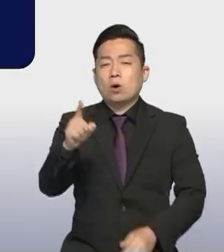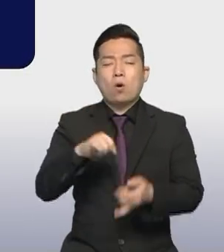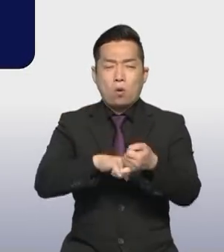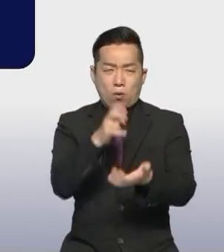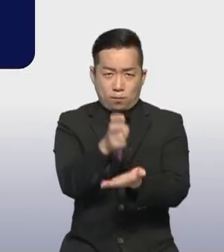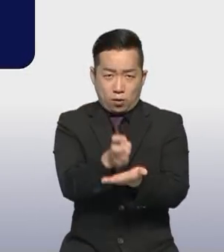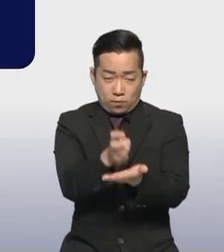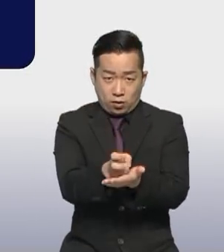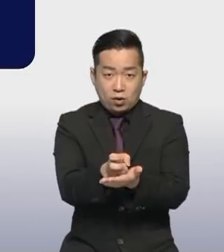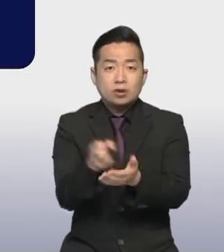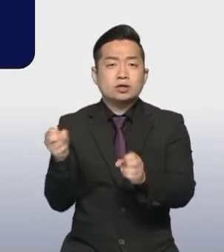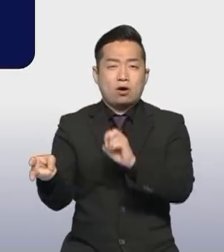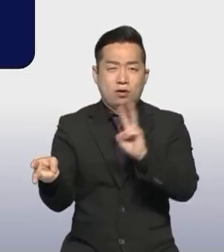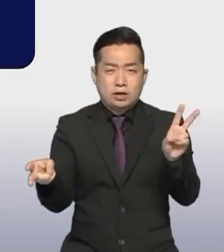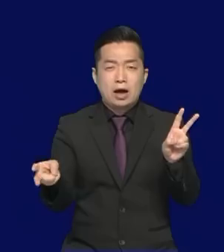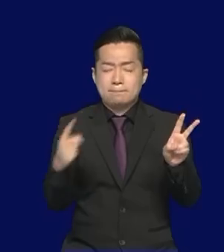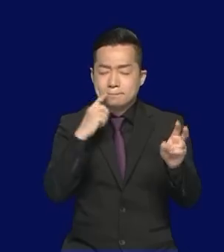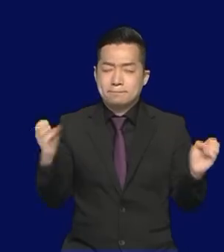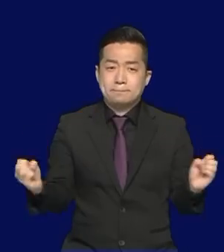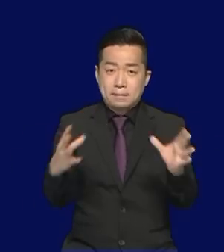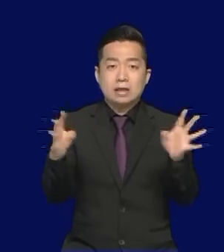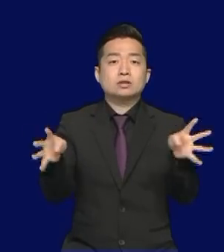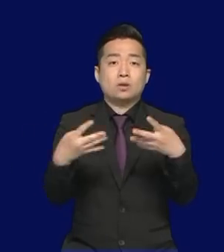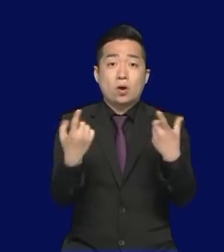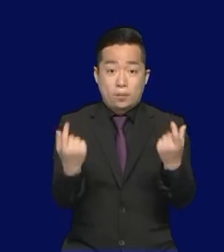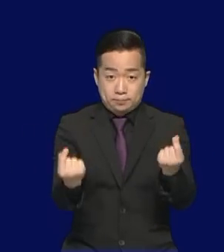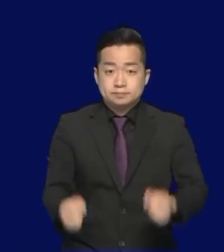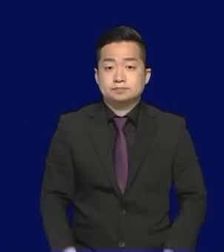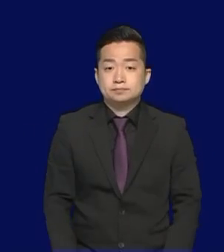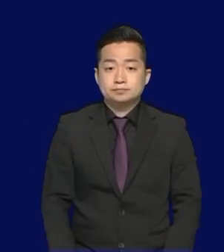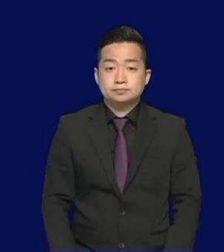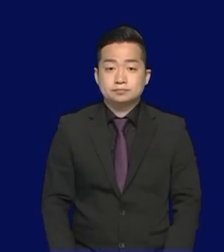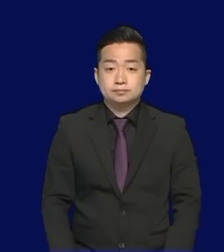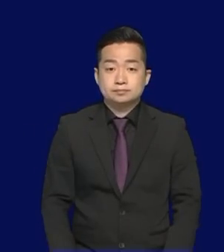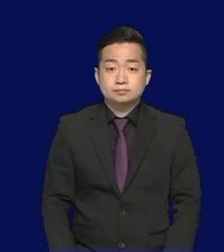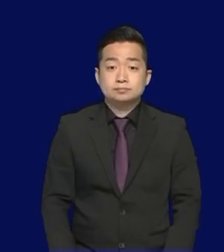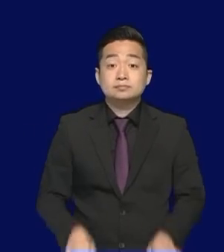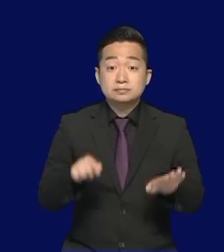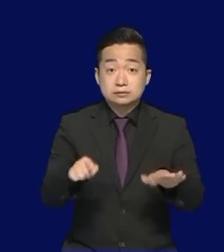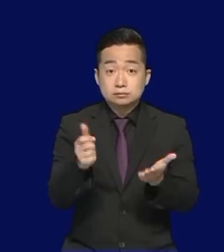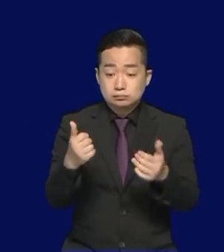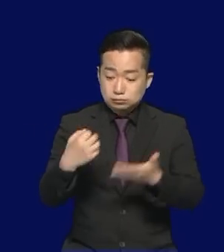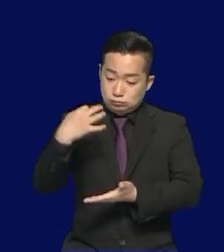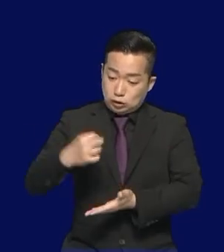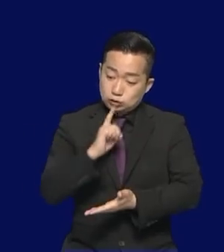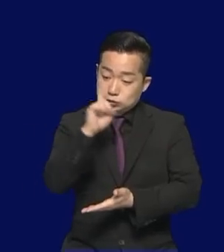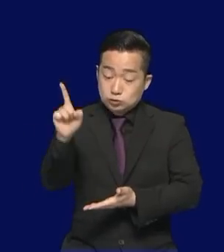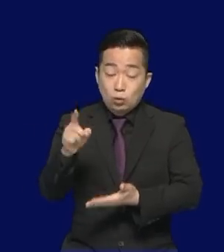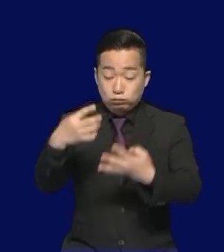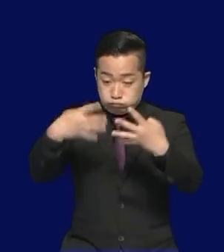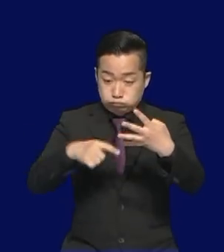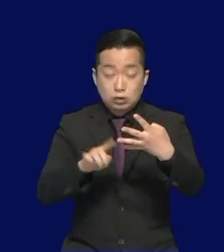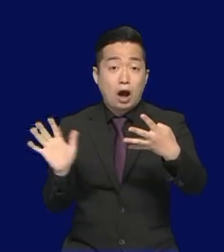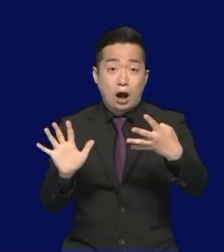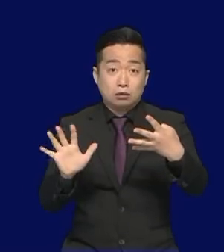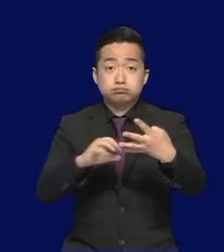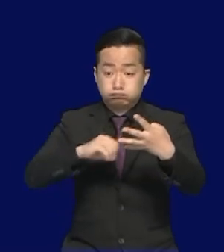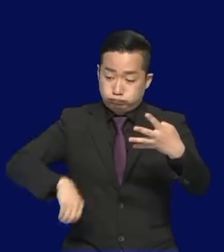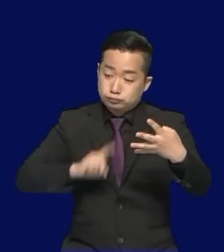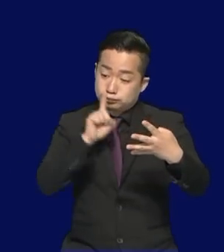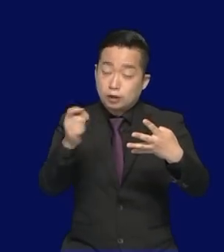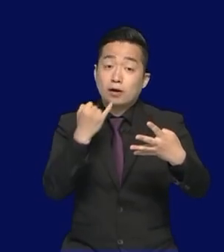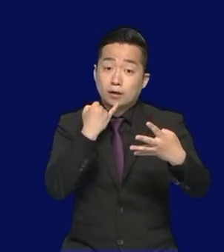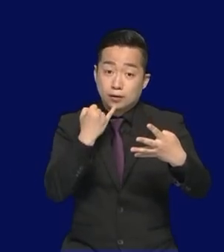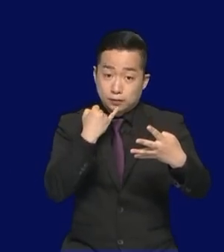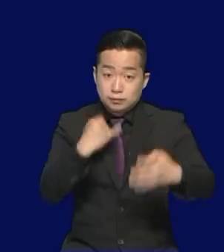목소리는 여야할 것 없이 나왔습니다. 김 의원은 가상화폐는 재산신고 대상이 아니어서 제외됐다며 보유하고 있던